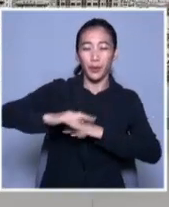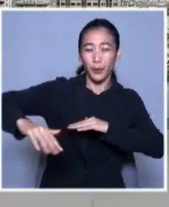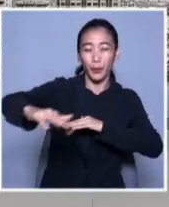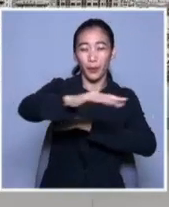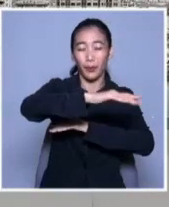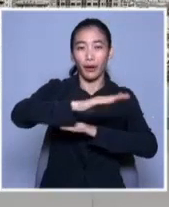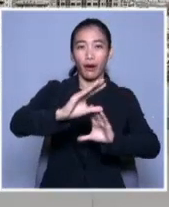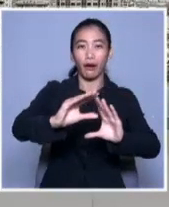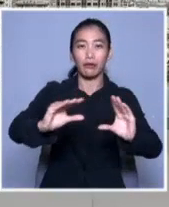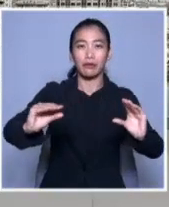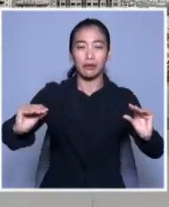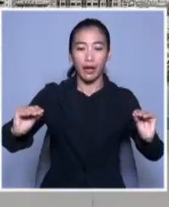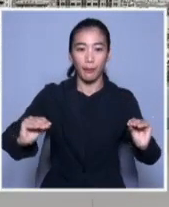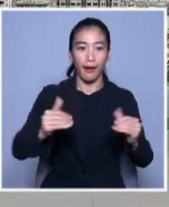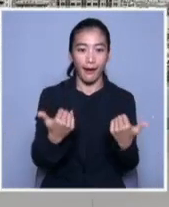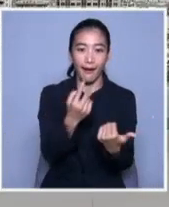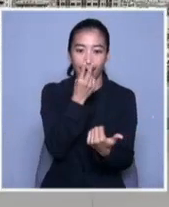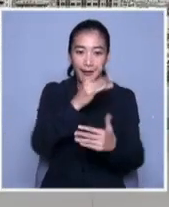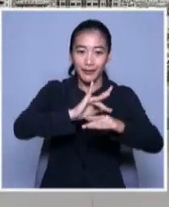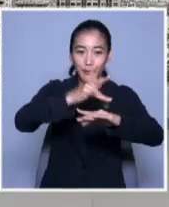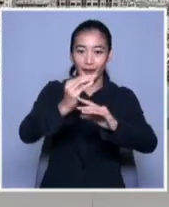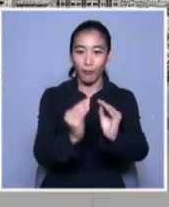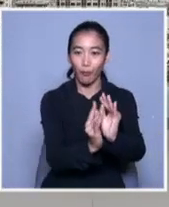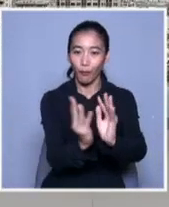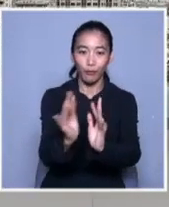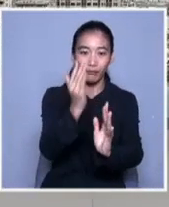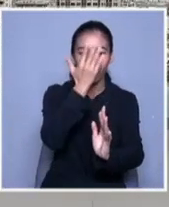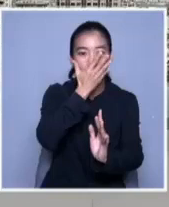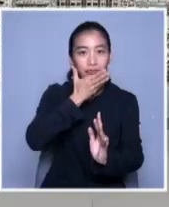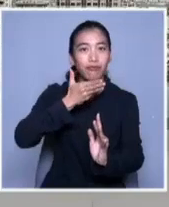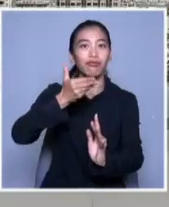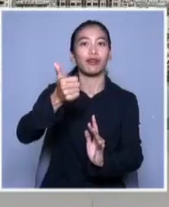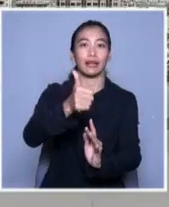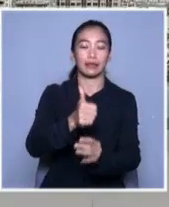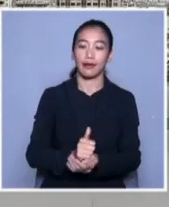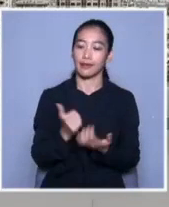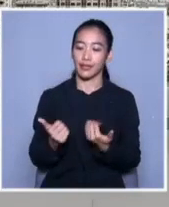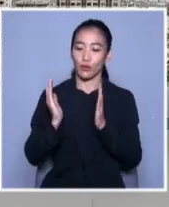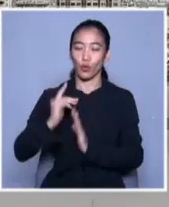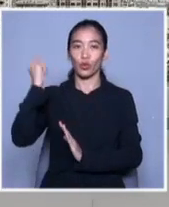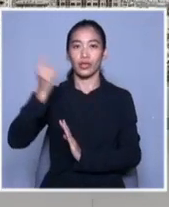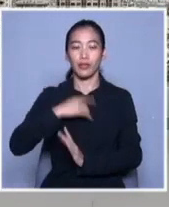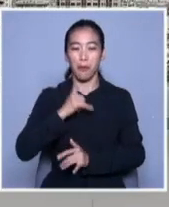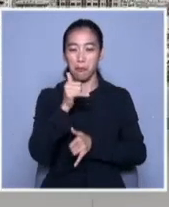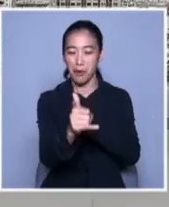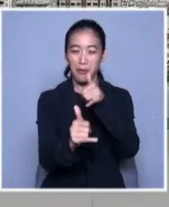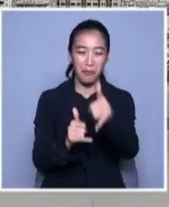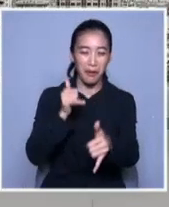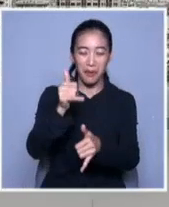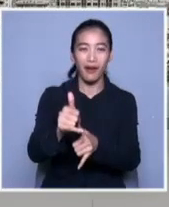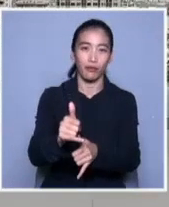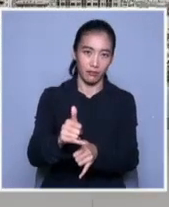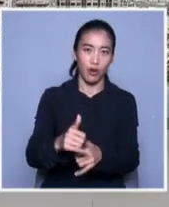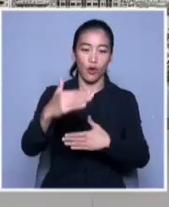ฟื้นฟูส่วนในพื้นที่ภาคเหนือเองค่ะบรรยากาศก็ไม่แตกต่างกันตอนนี้นักท่องเที่ยวเดินทางไปท่องเที่ยวกันมากขึ้นแล้วนะคะยอดจ